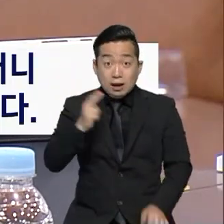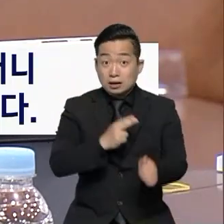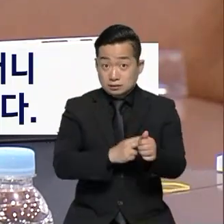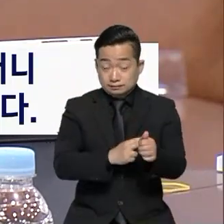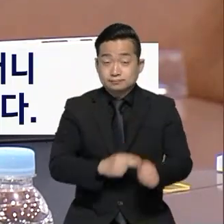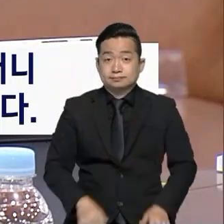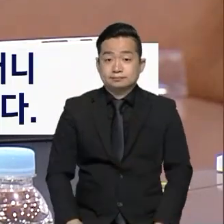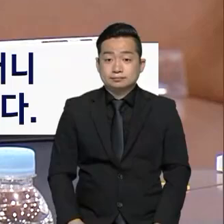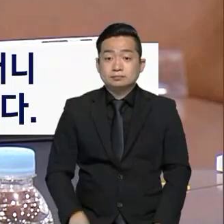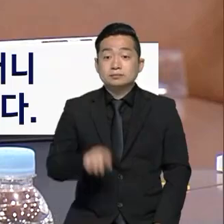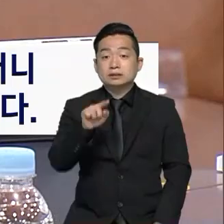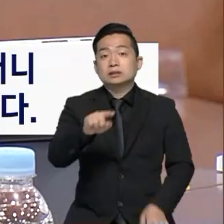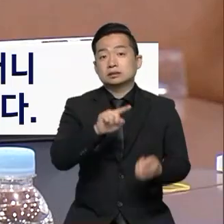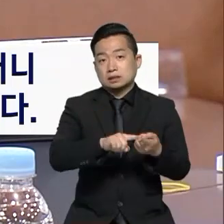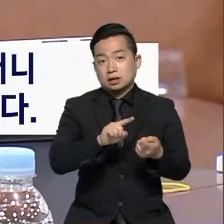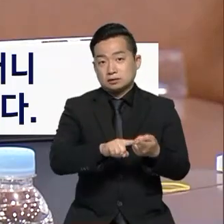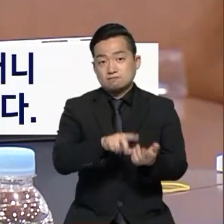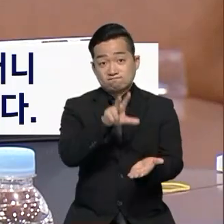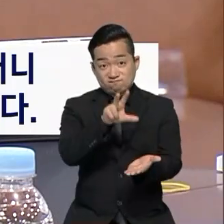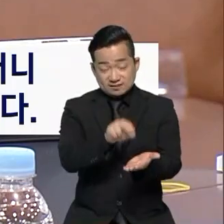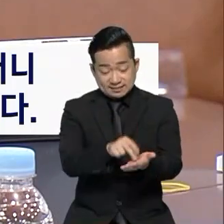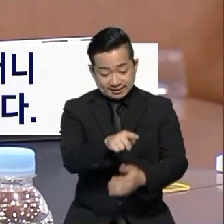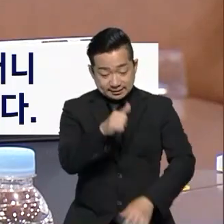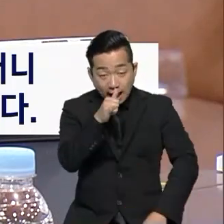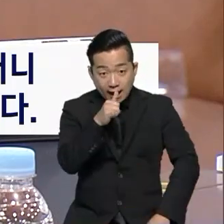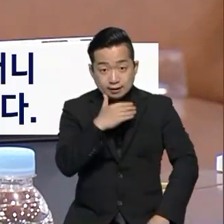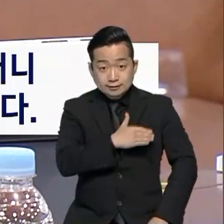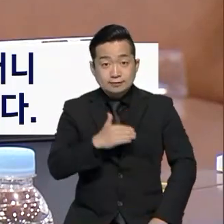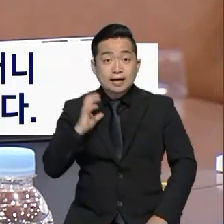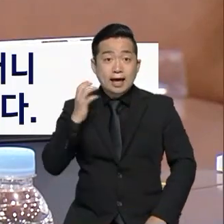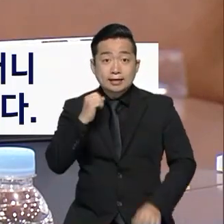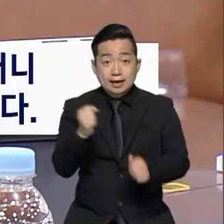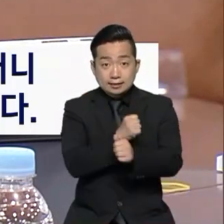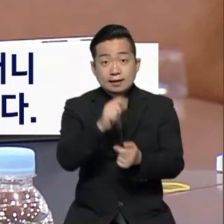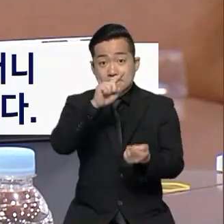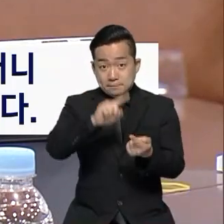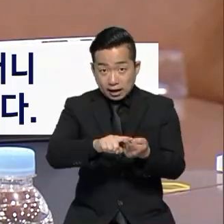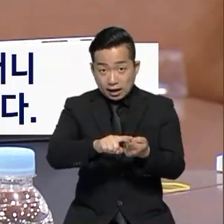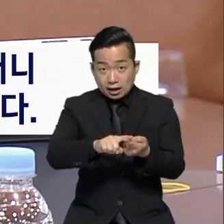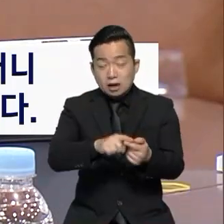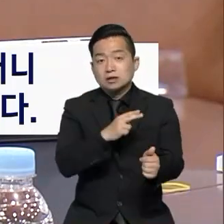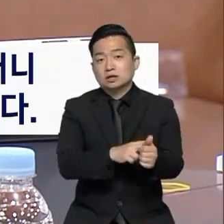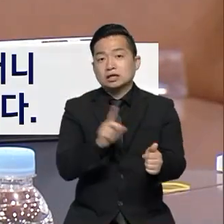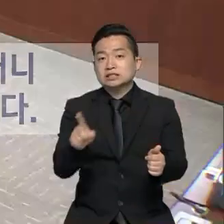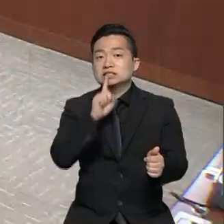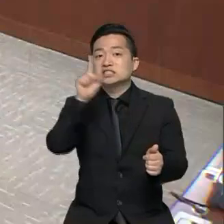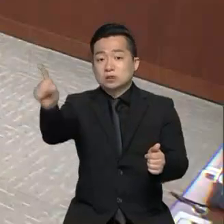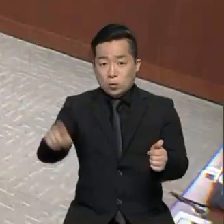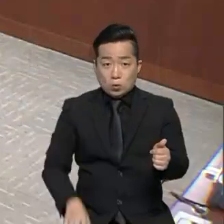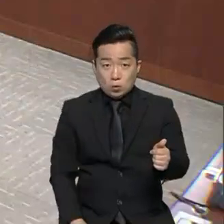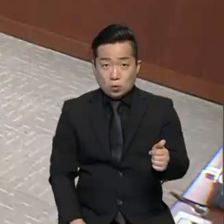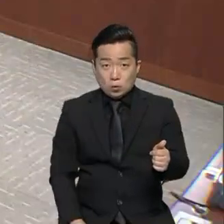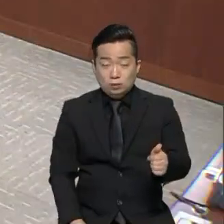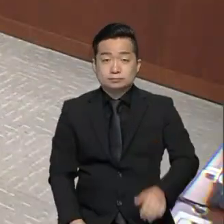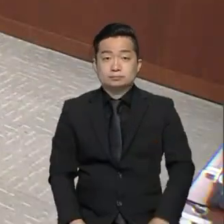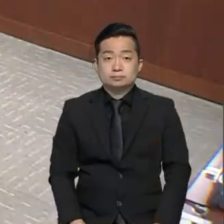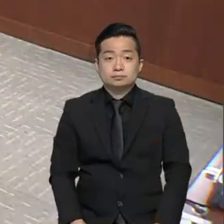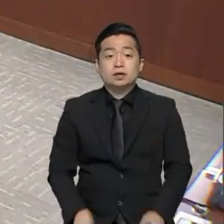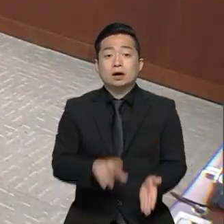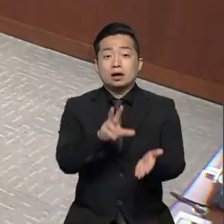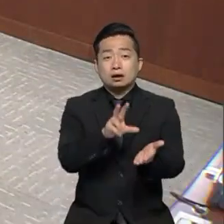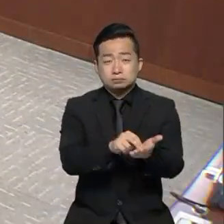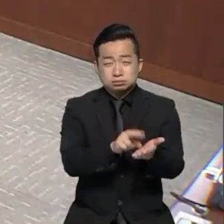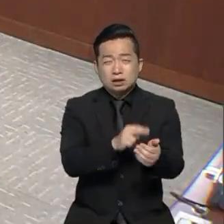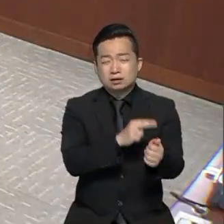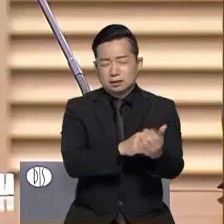그랬더니 이거에 대해서 문제를 삼으며 정서적 아동학대에 해당한다며 교사를 신고했습니다. 물론 문제의 교사들도